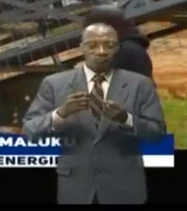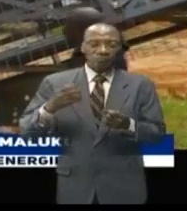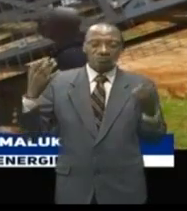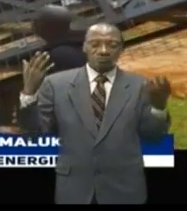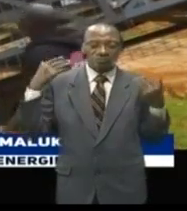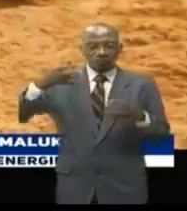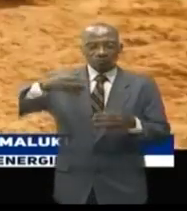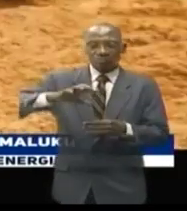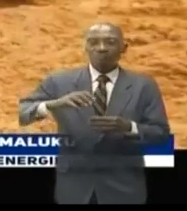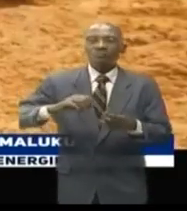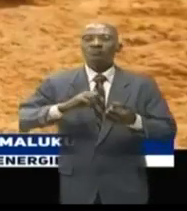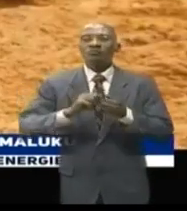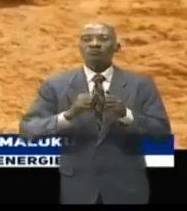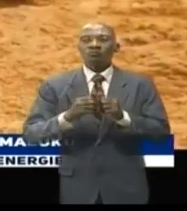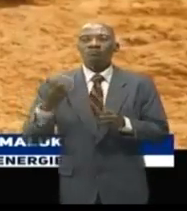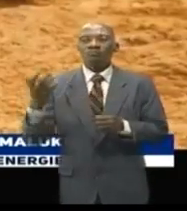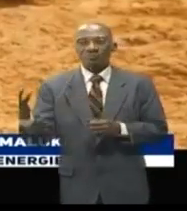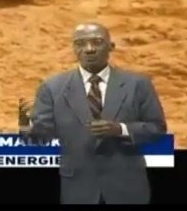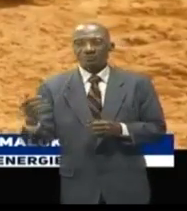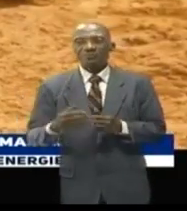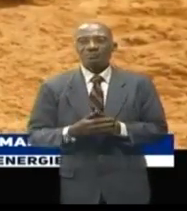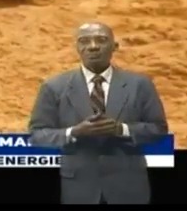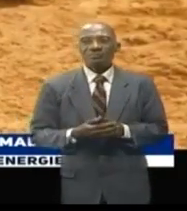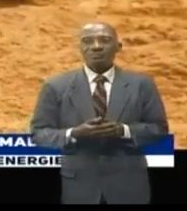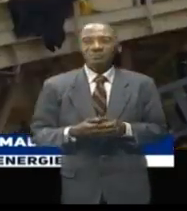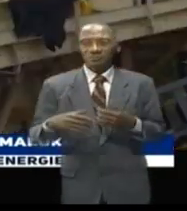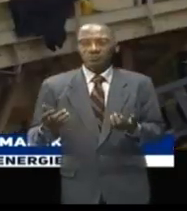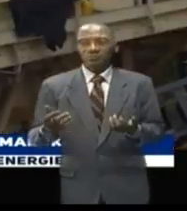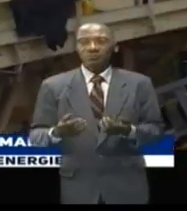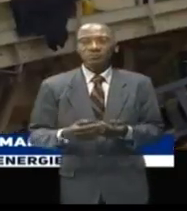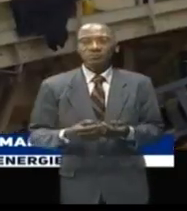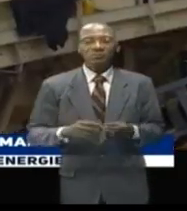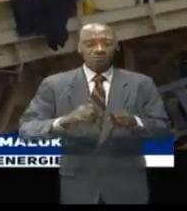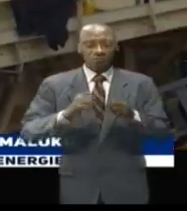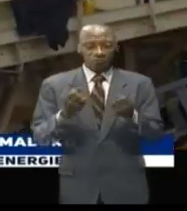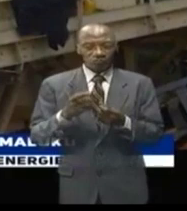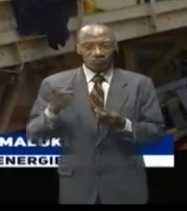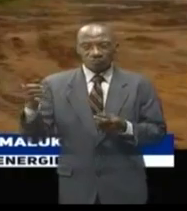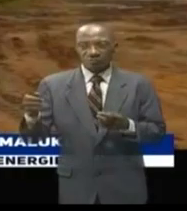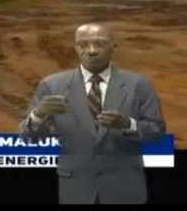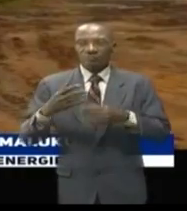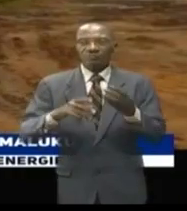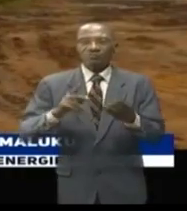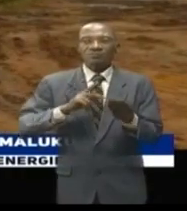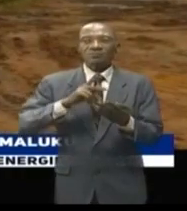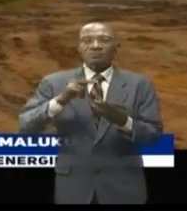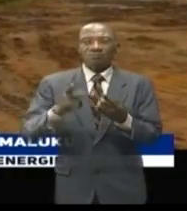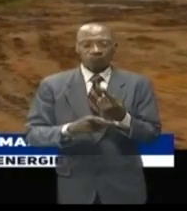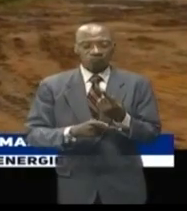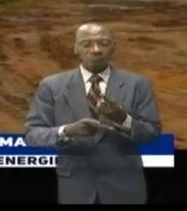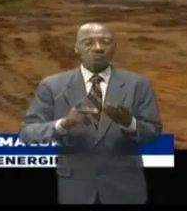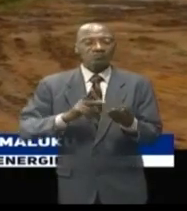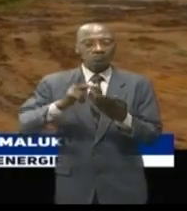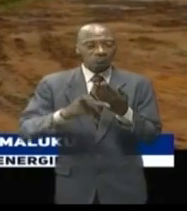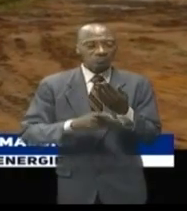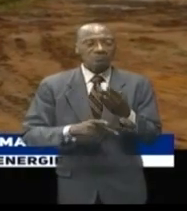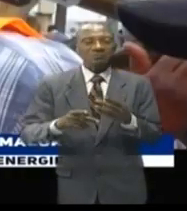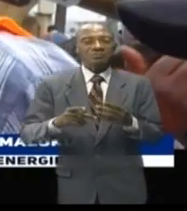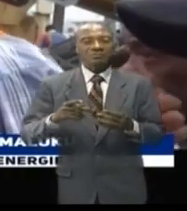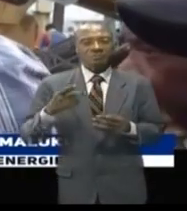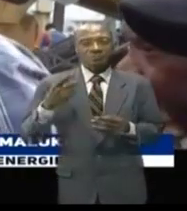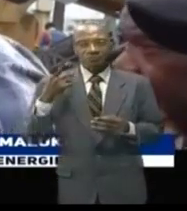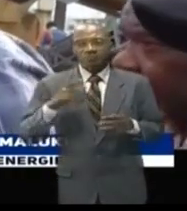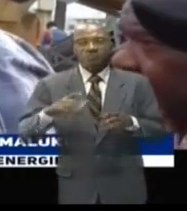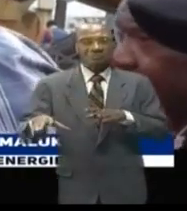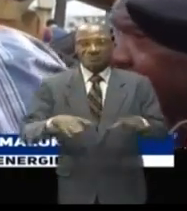de voir la société siboy SARL faire avancer son projet et poursuivre ses places ses activités principales alors que les